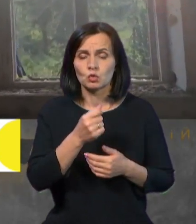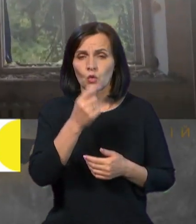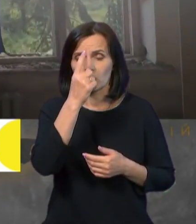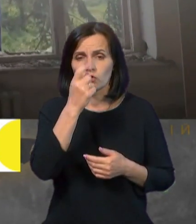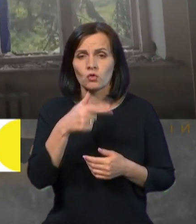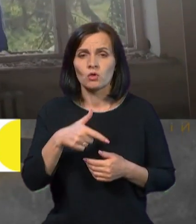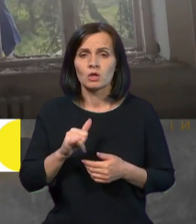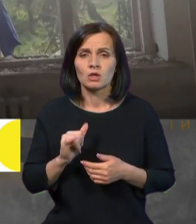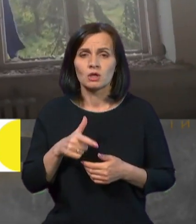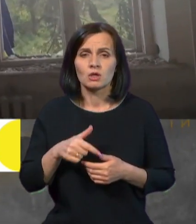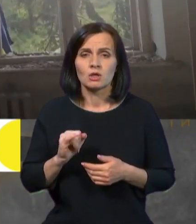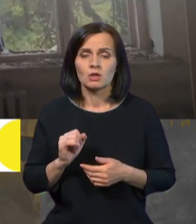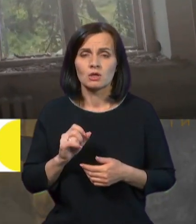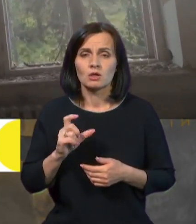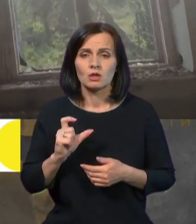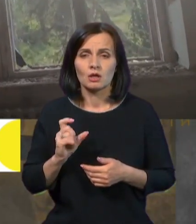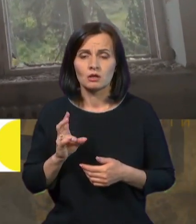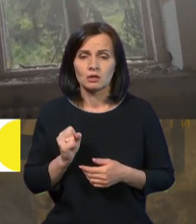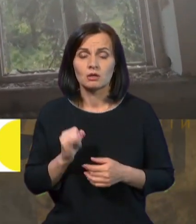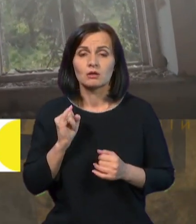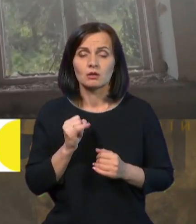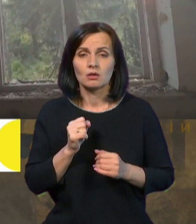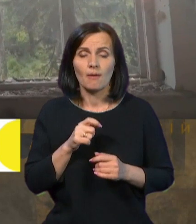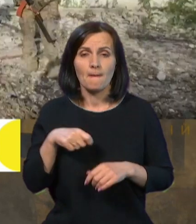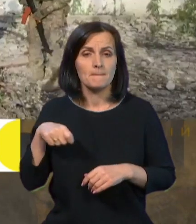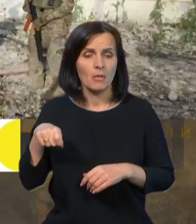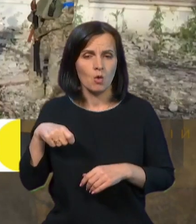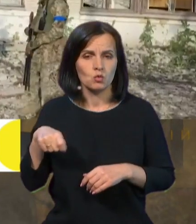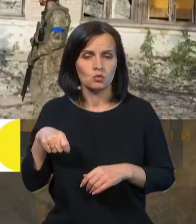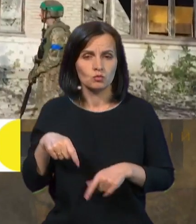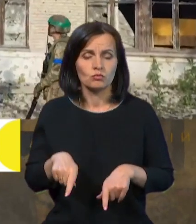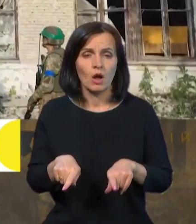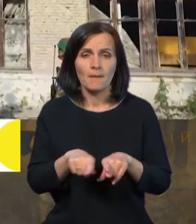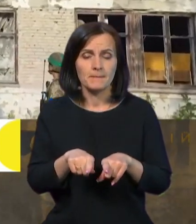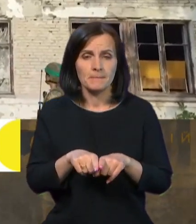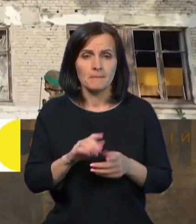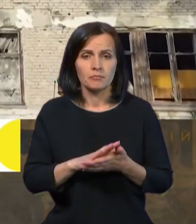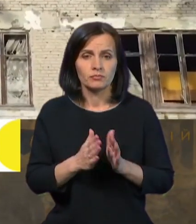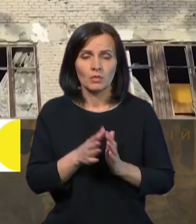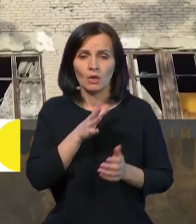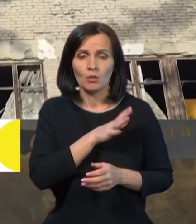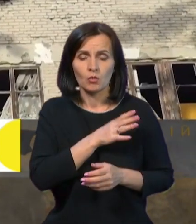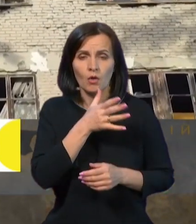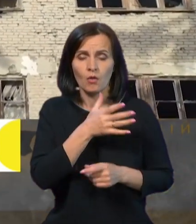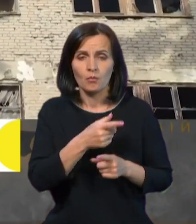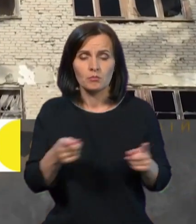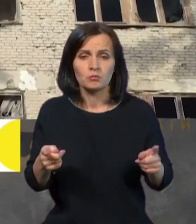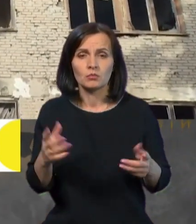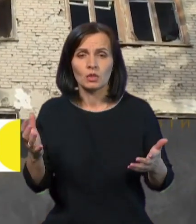гігієни, інформаційної паузи. Я нагадаю, аналогічна ситуація відбувалася і під час успішного